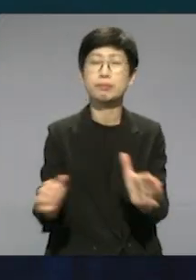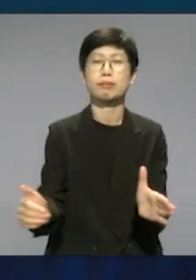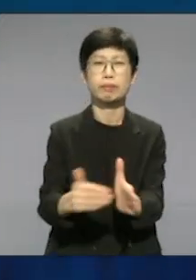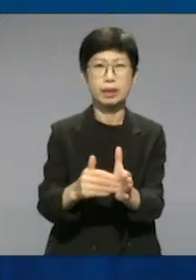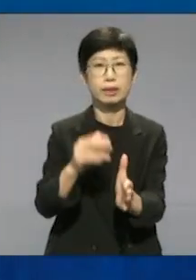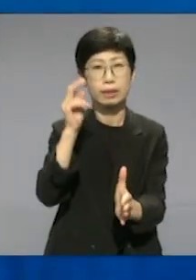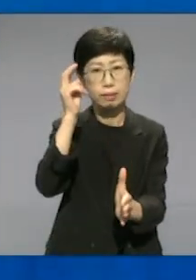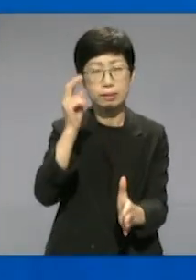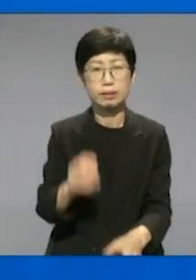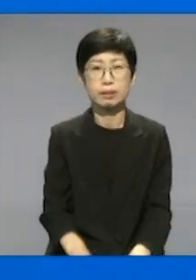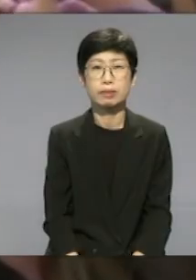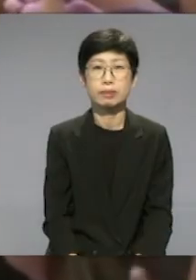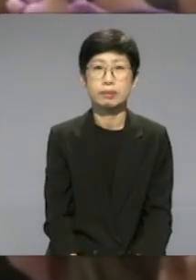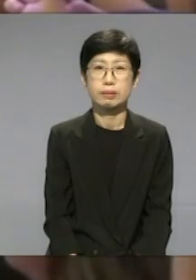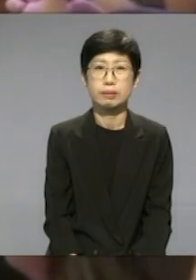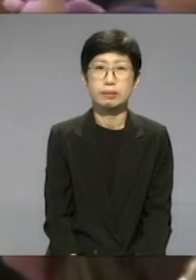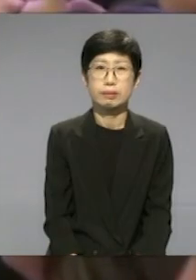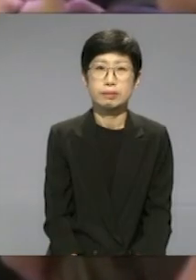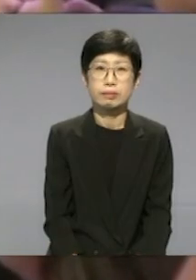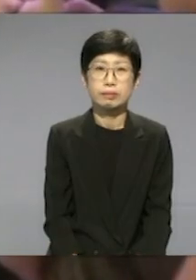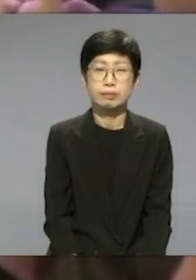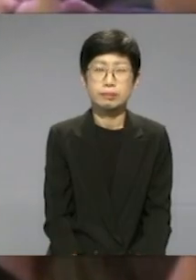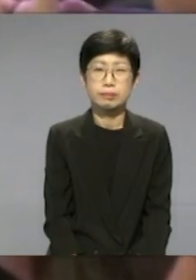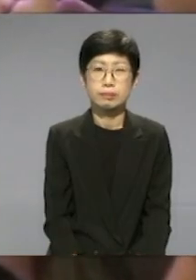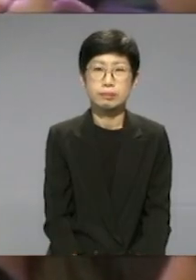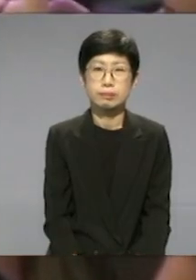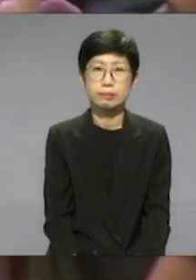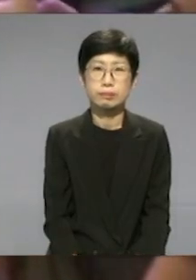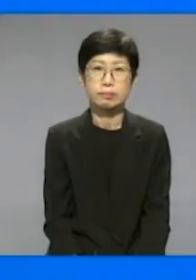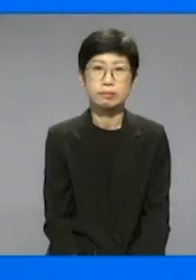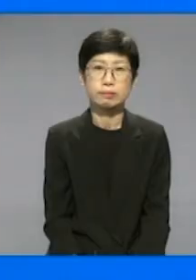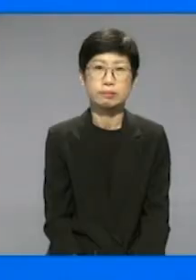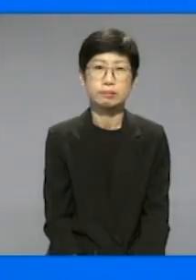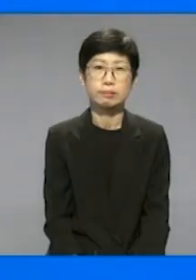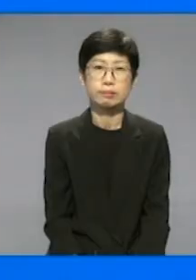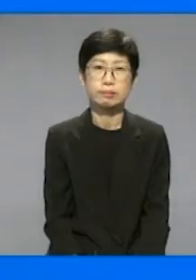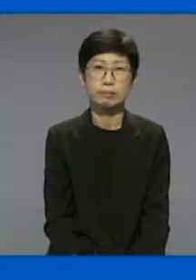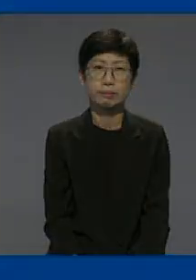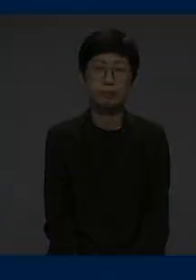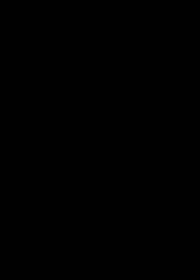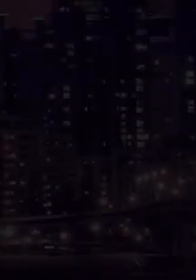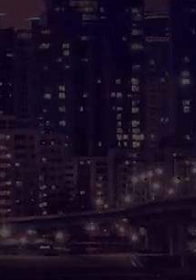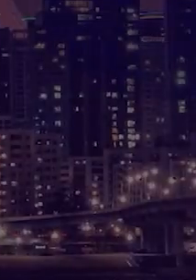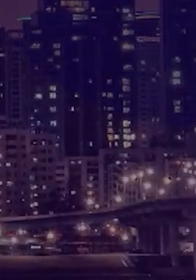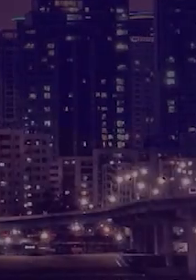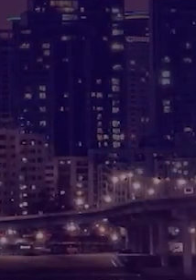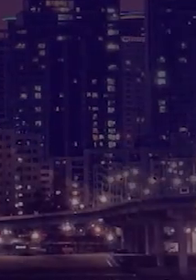마무리될 가능성이 높다는 관측이 나오고 있습니다. 월드뉴스 이윤택입니다.